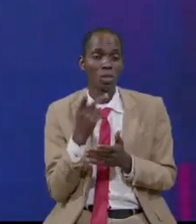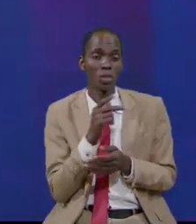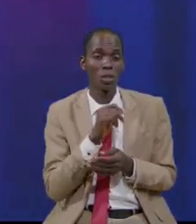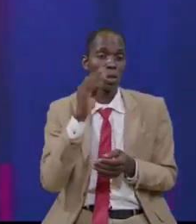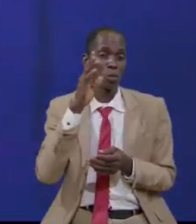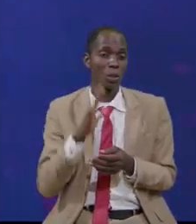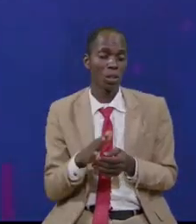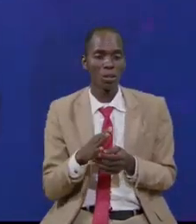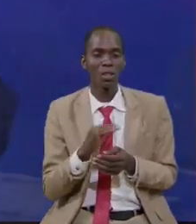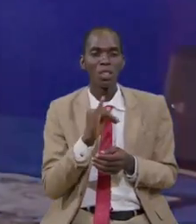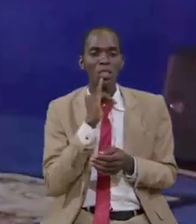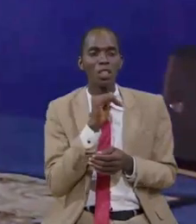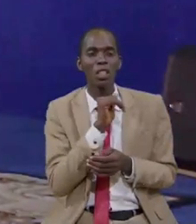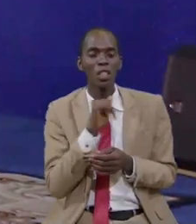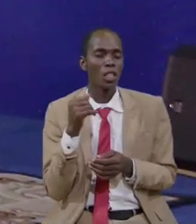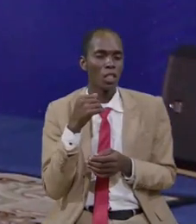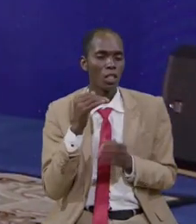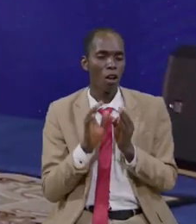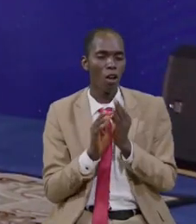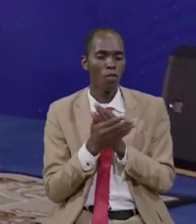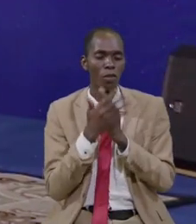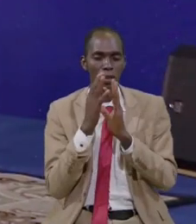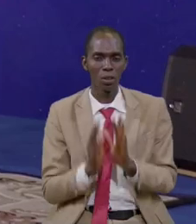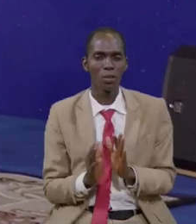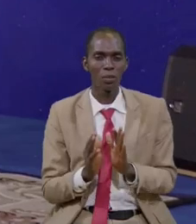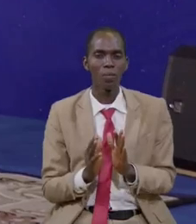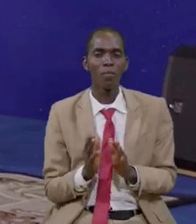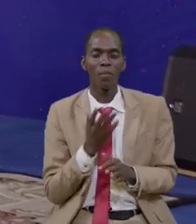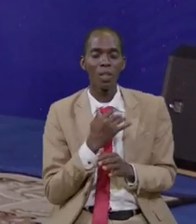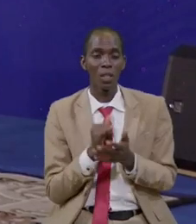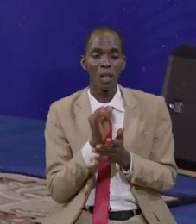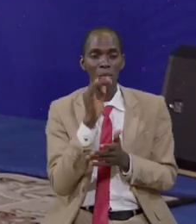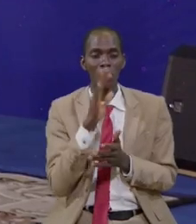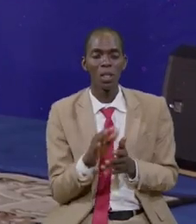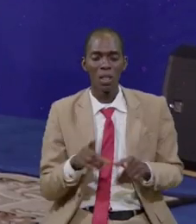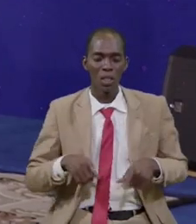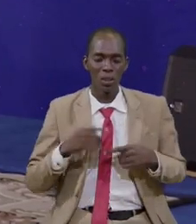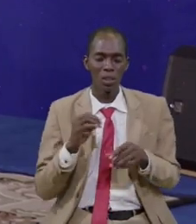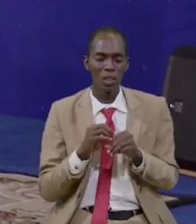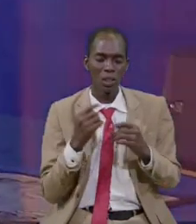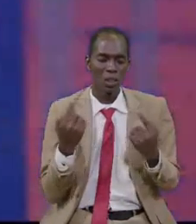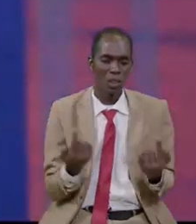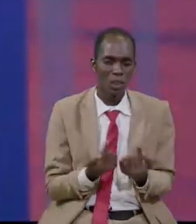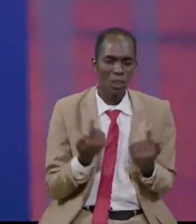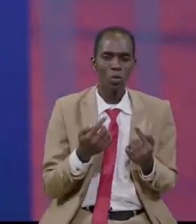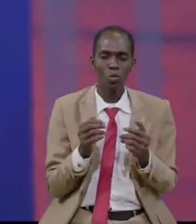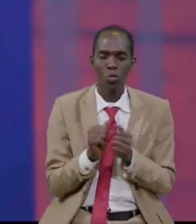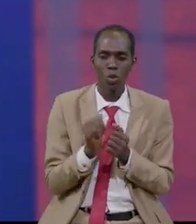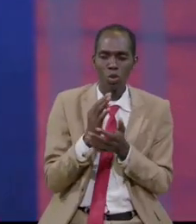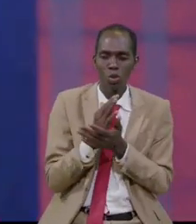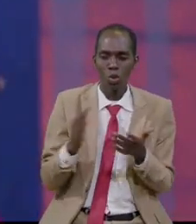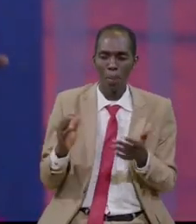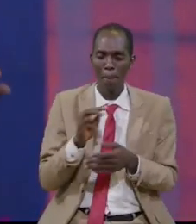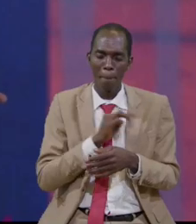Le prédicateur est un fornicateur et vit dans le péché avec quelqu'un dans l'assemblée. Et